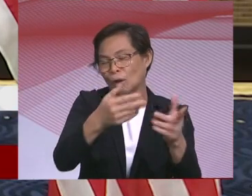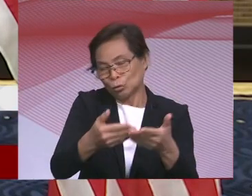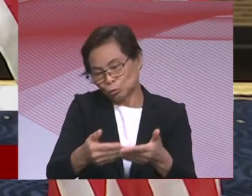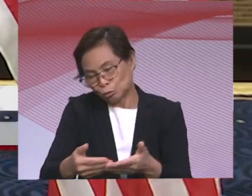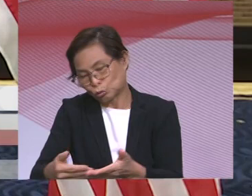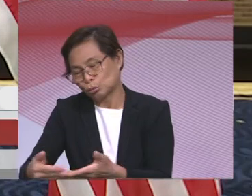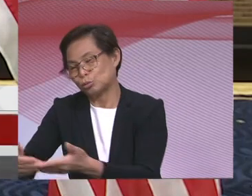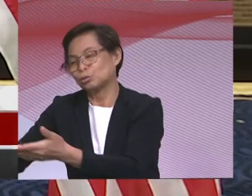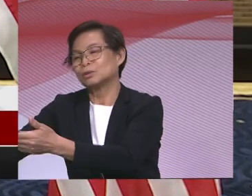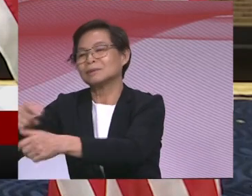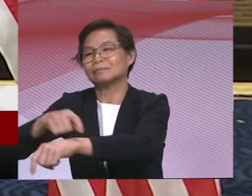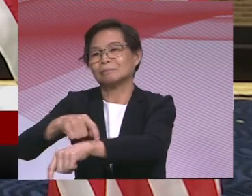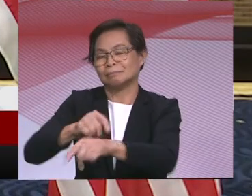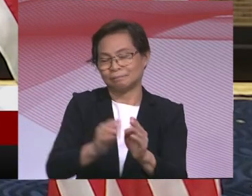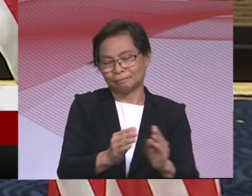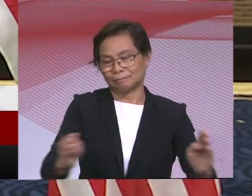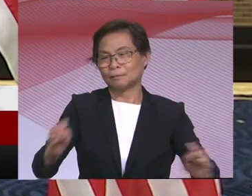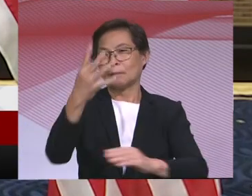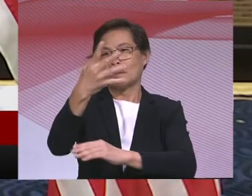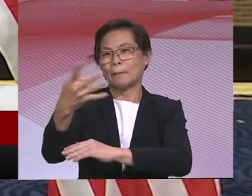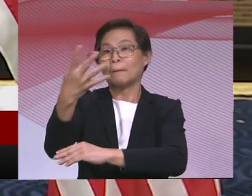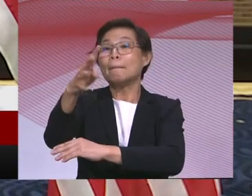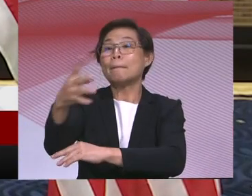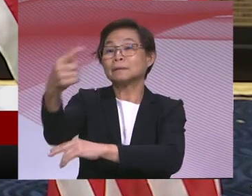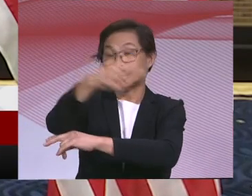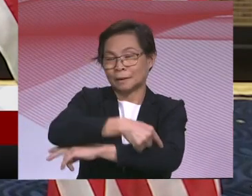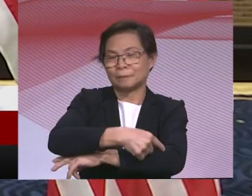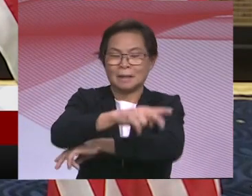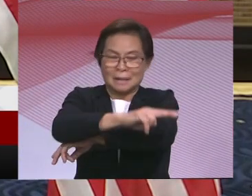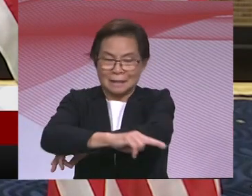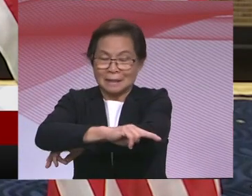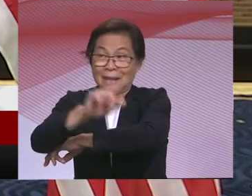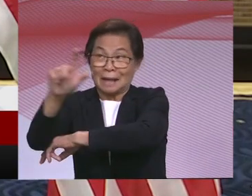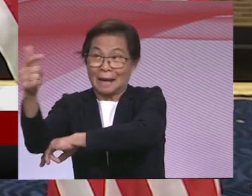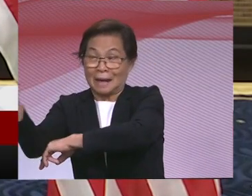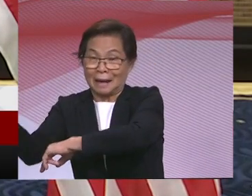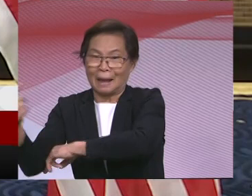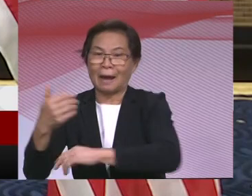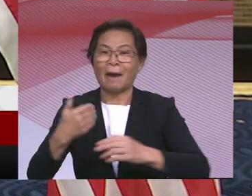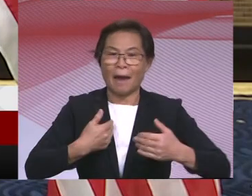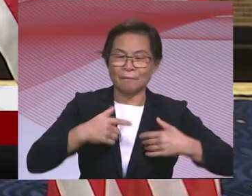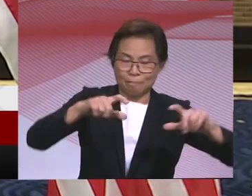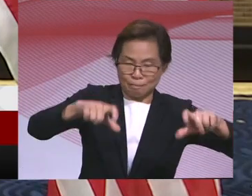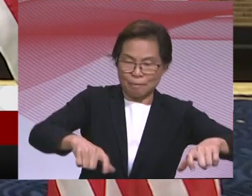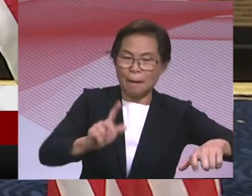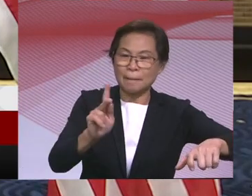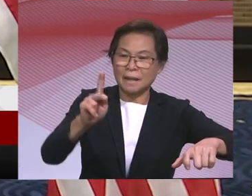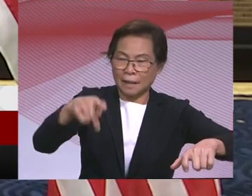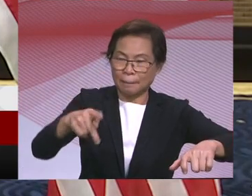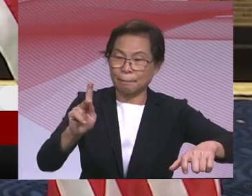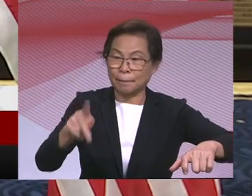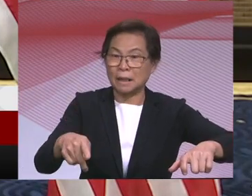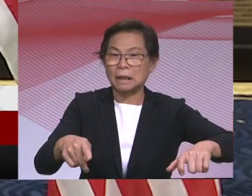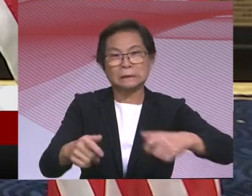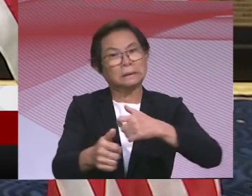diteruskan sepanjang tempoh ini Hai negeri yang dikenakan tiket yg yang saya sebutkan tadi Allah negeri yang